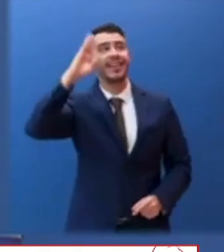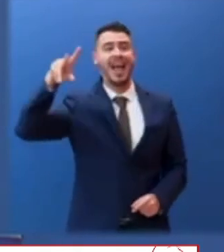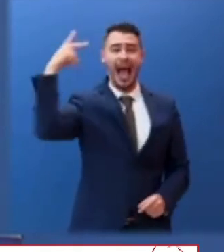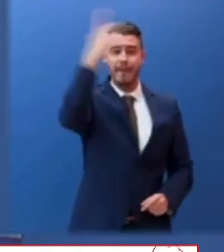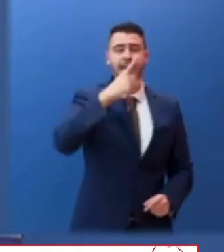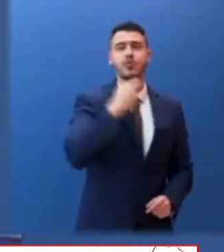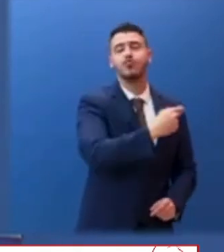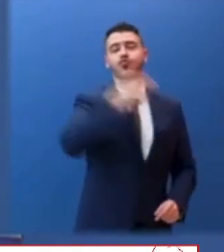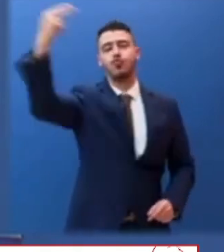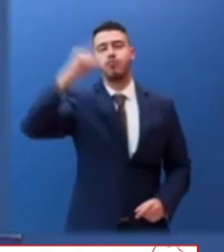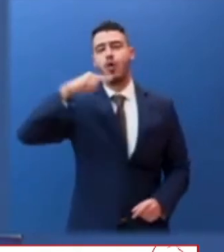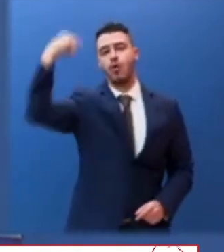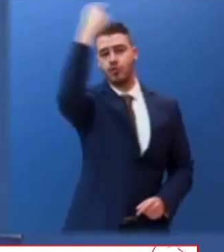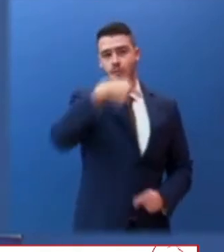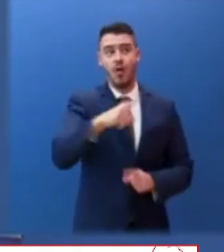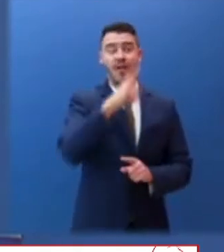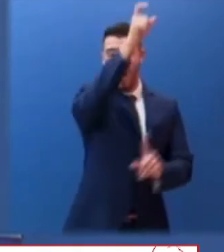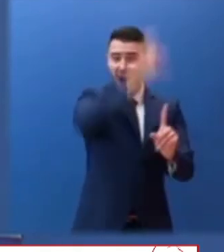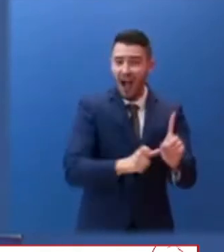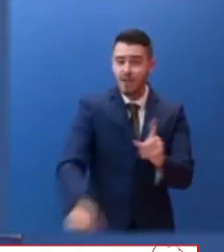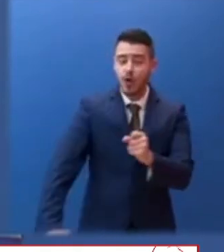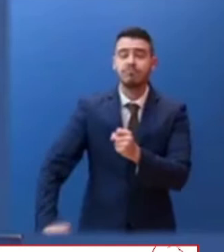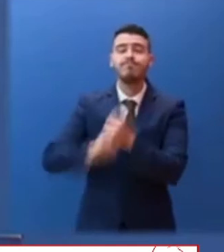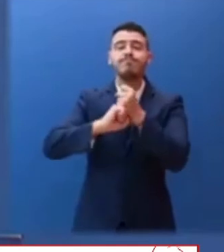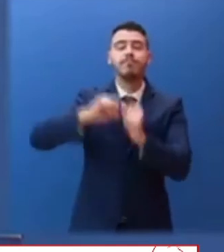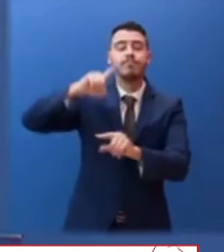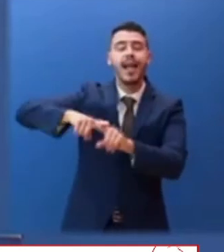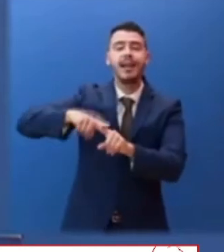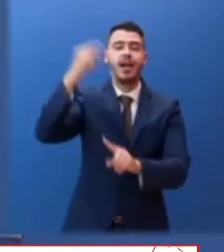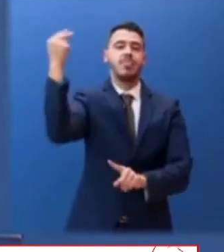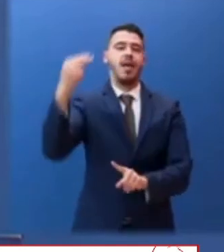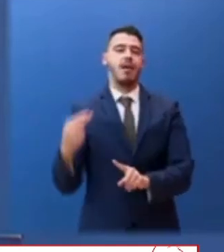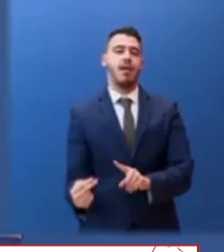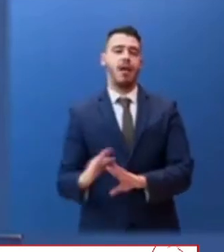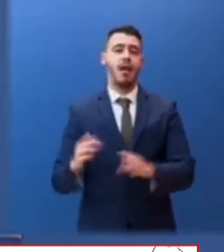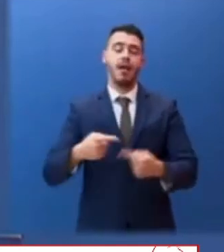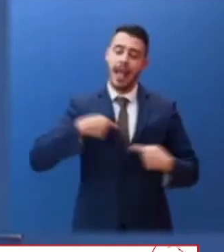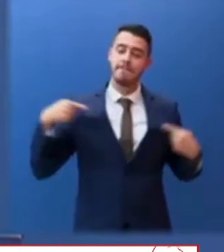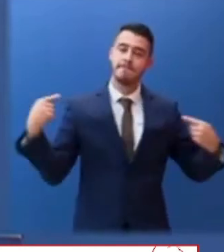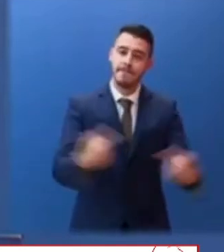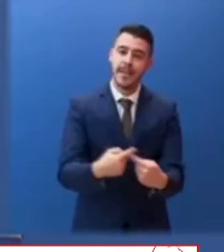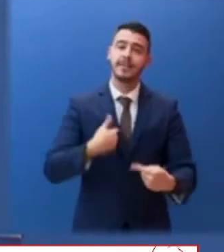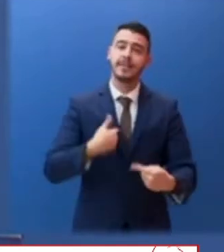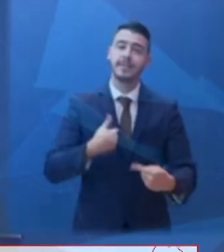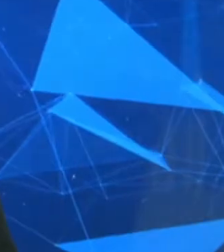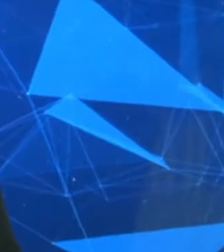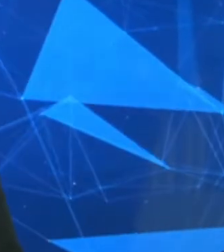Αμερικανική πολιτική και ισχυρός υποστηρικτής των ελληνικών θεμάτων, κάτι για το οποίο η Ελλάδα θα είναι πάντα